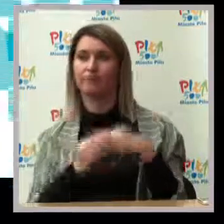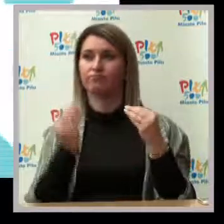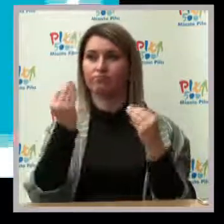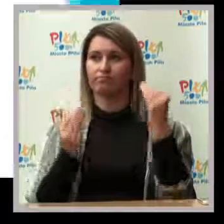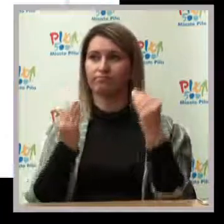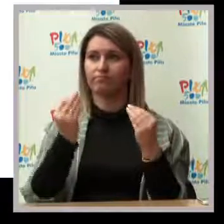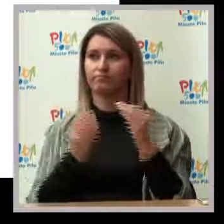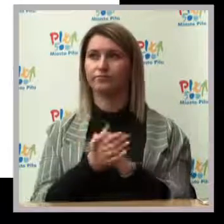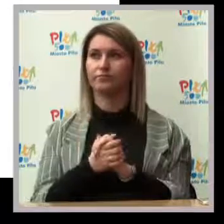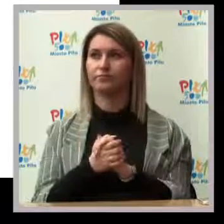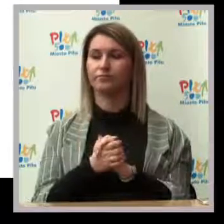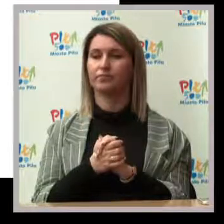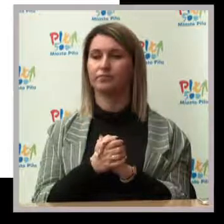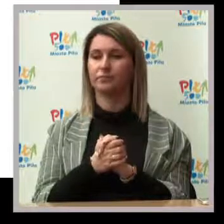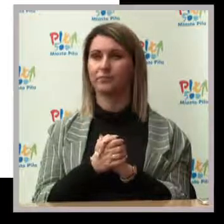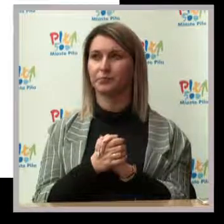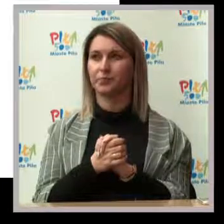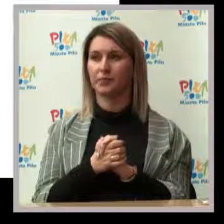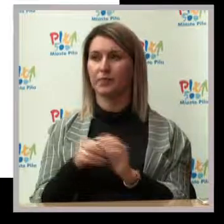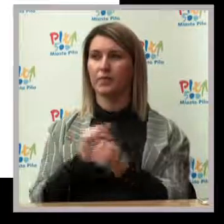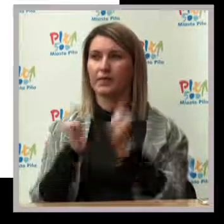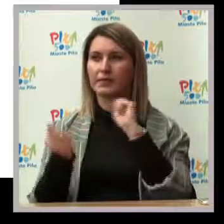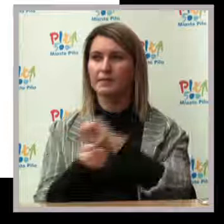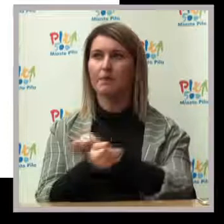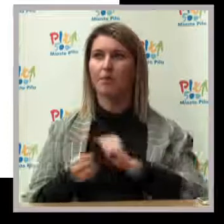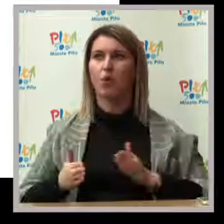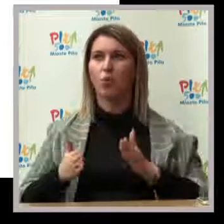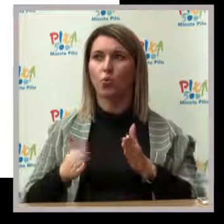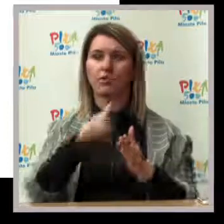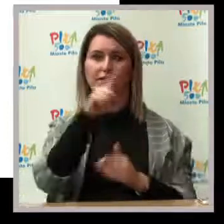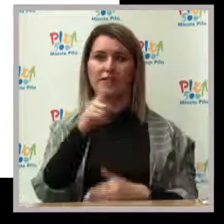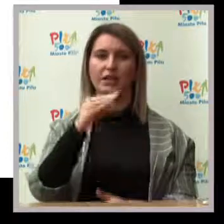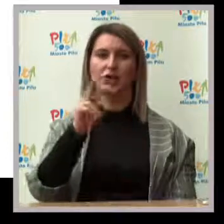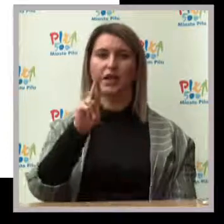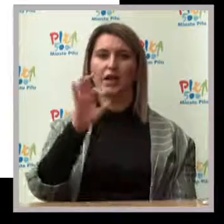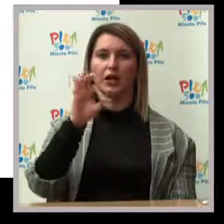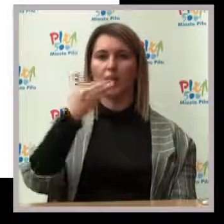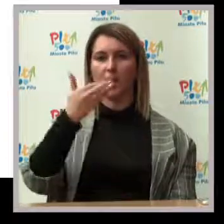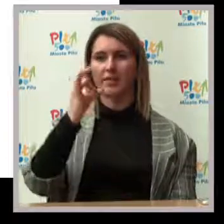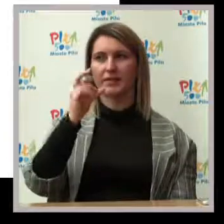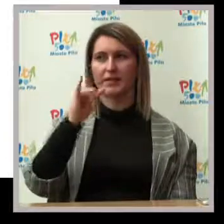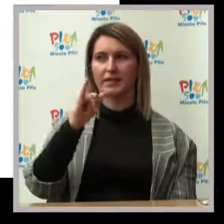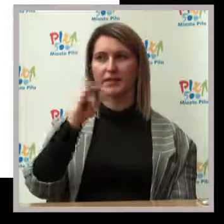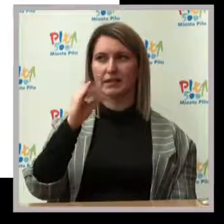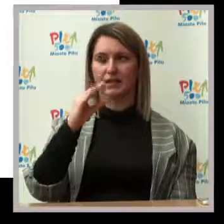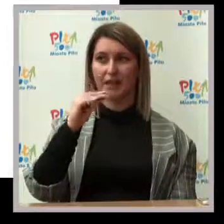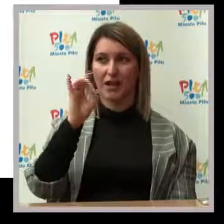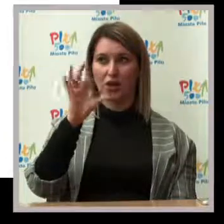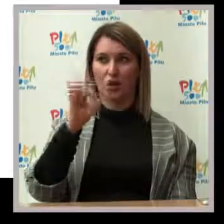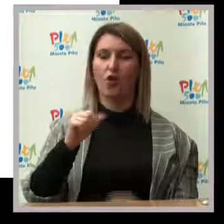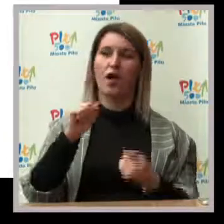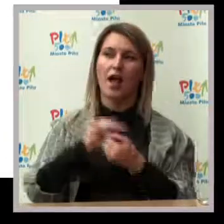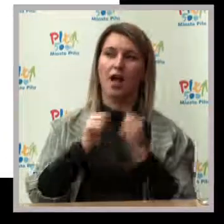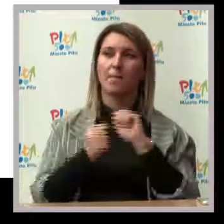zabaw, te, które włączają się w zmiany całych przestrzeni. Jedną z takich,